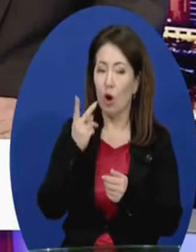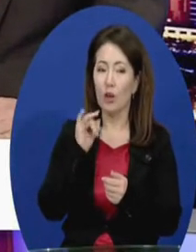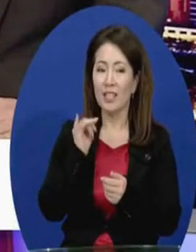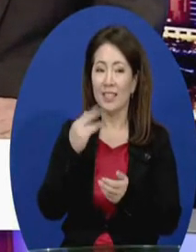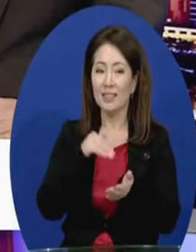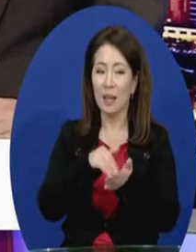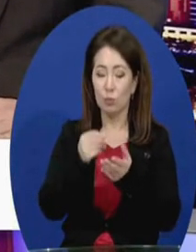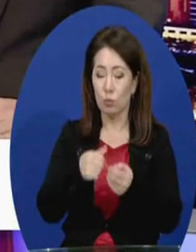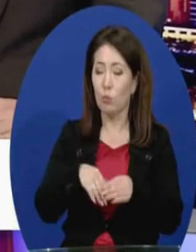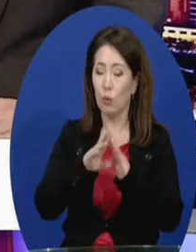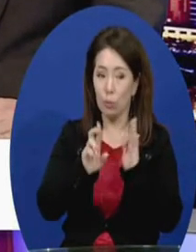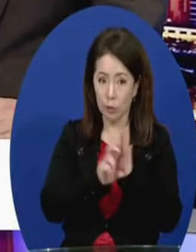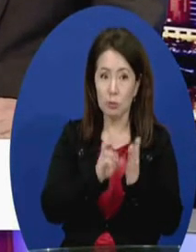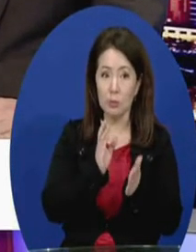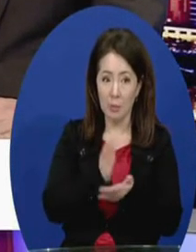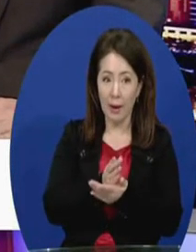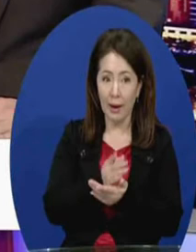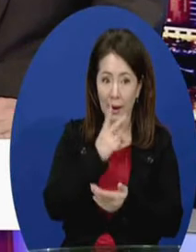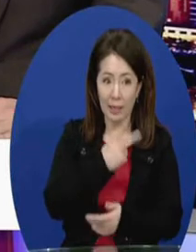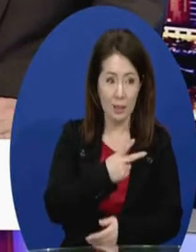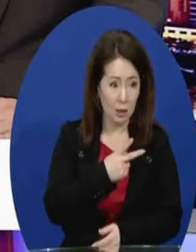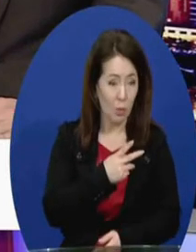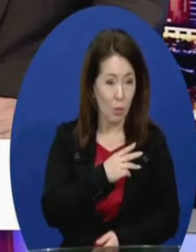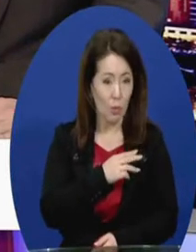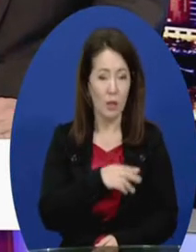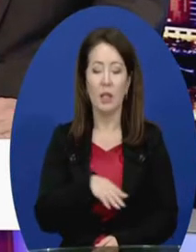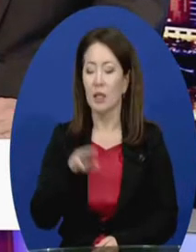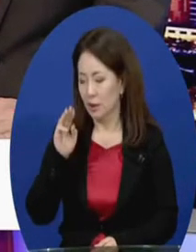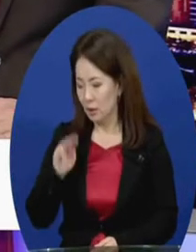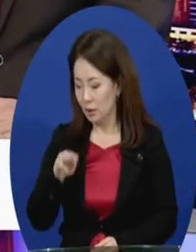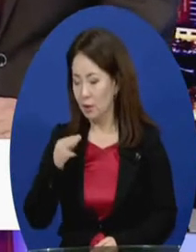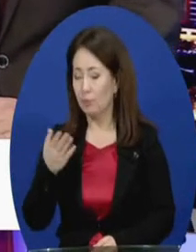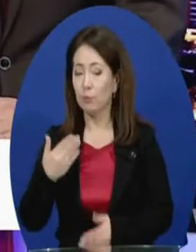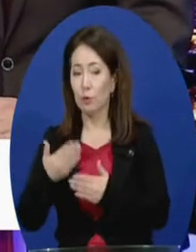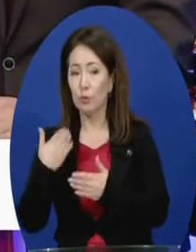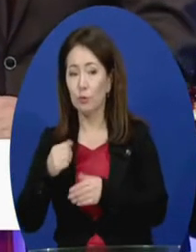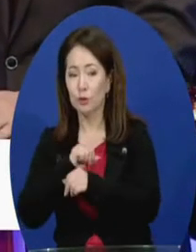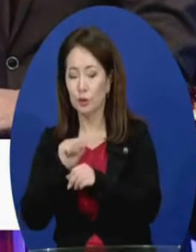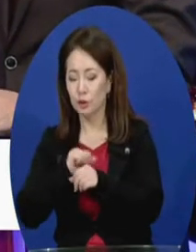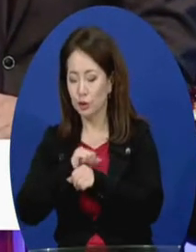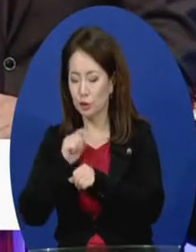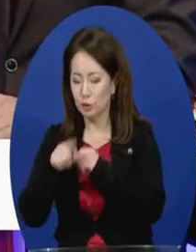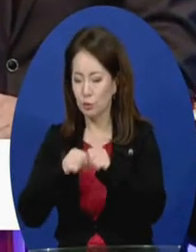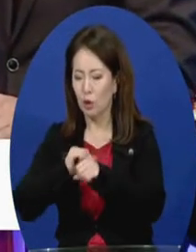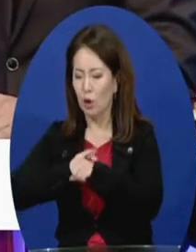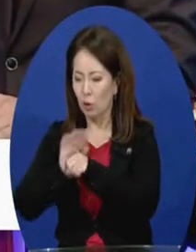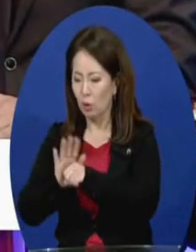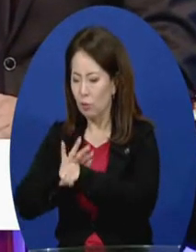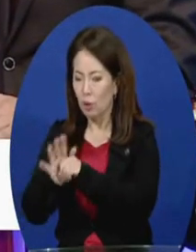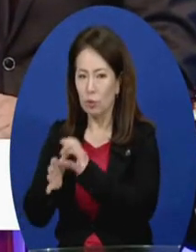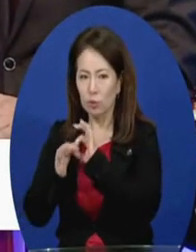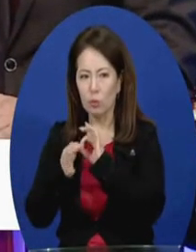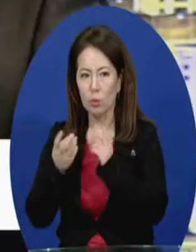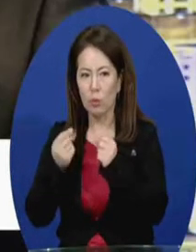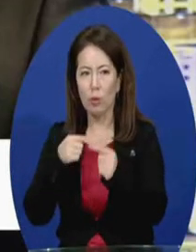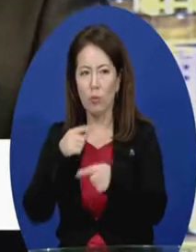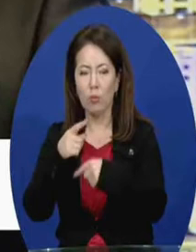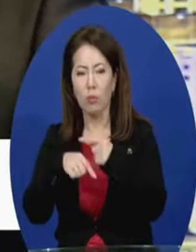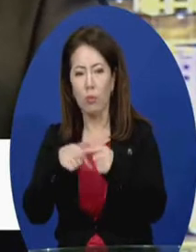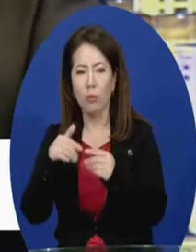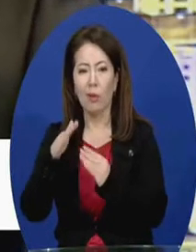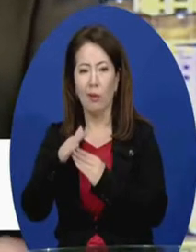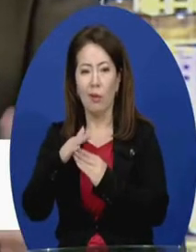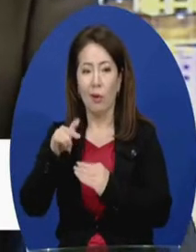гэхээр сүүлийн жилүүдэд одоо ковидтай холбоотой мөнгө урсгалын төгжрэл энэ тэнд бий болсон.